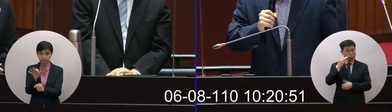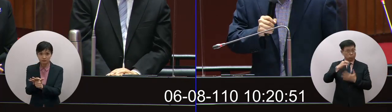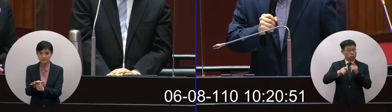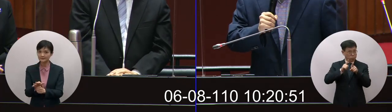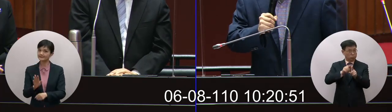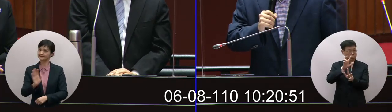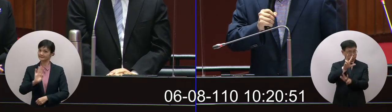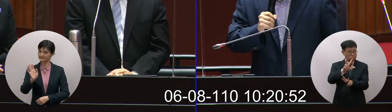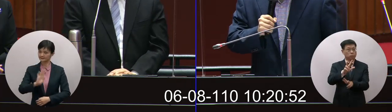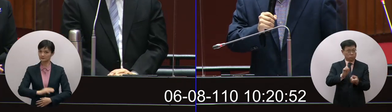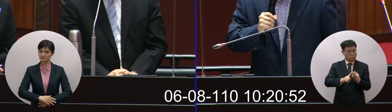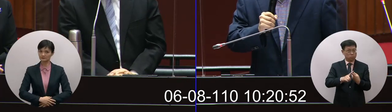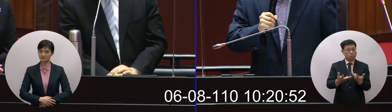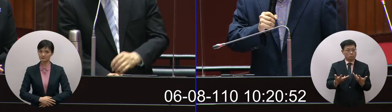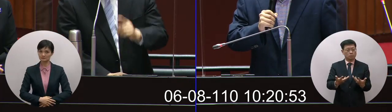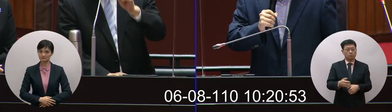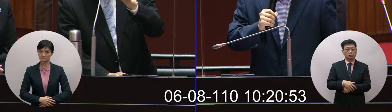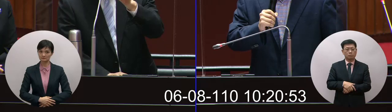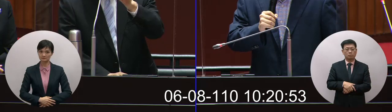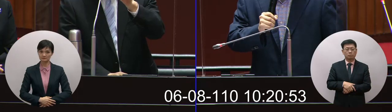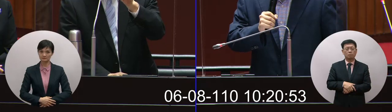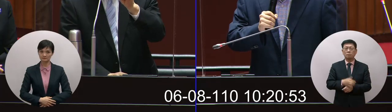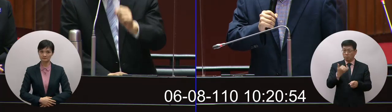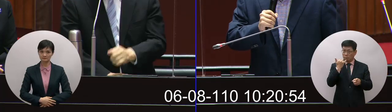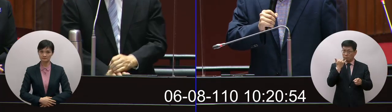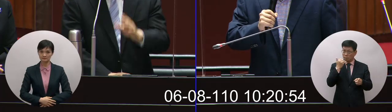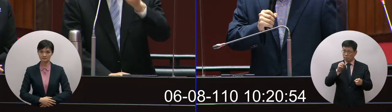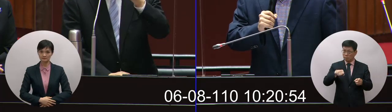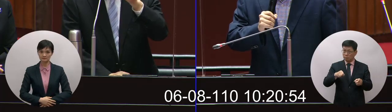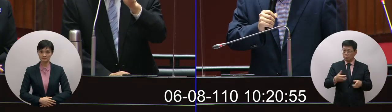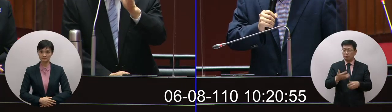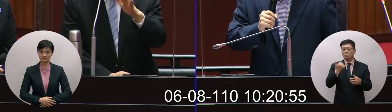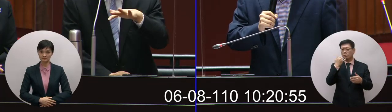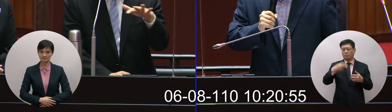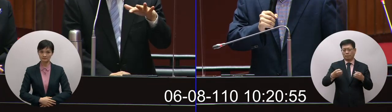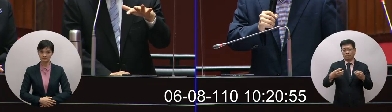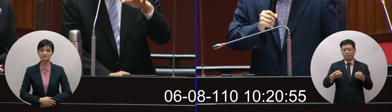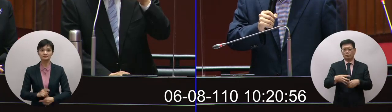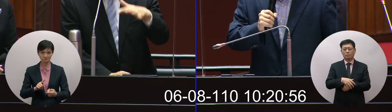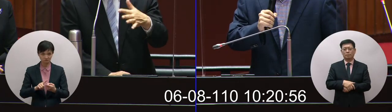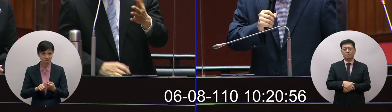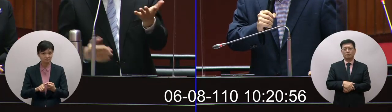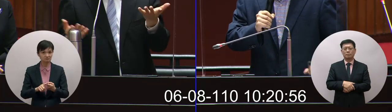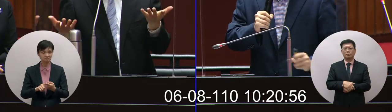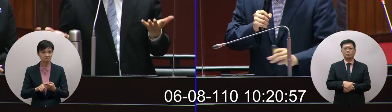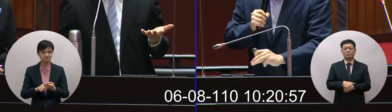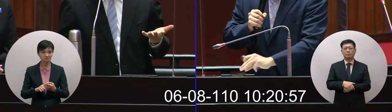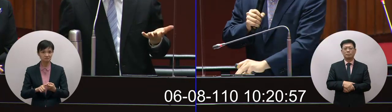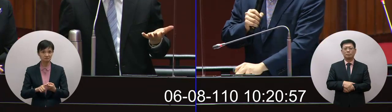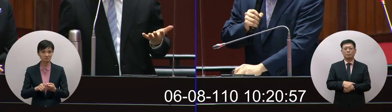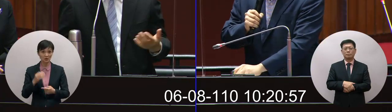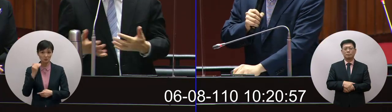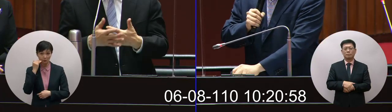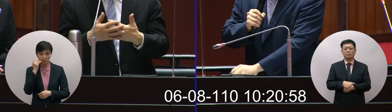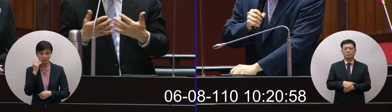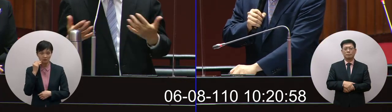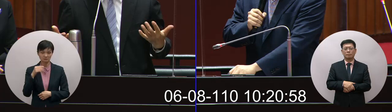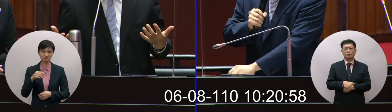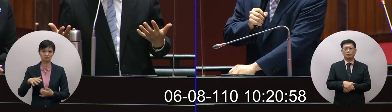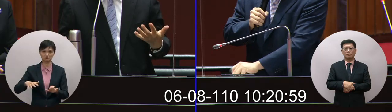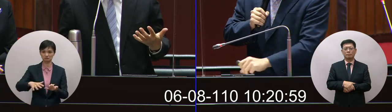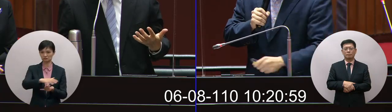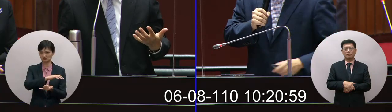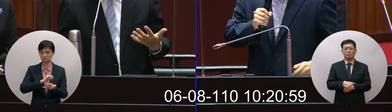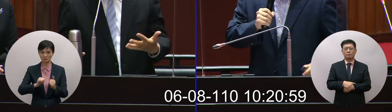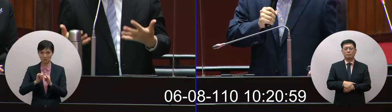个指引啦，怪艺术家呢，哦，所以这个可以讨论。 对，当然不可规则，全国同